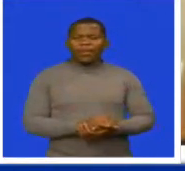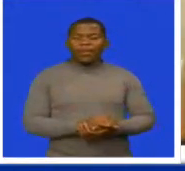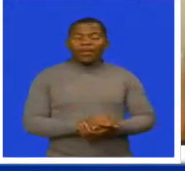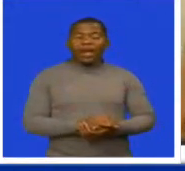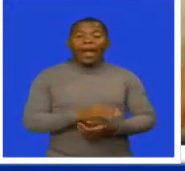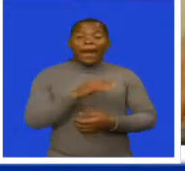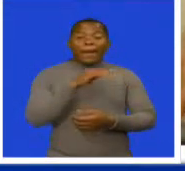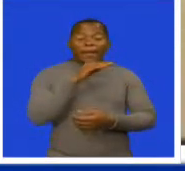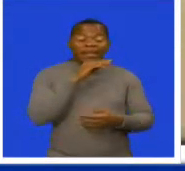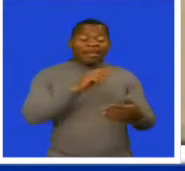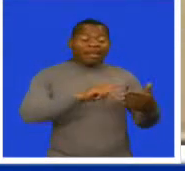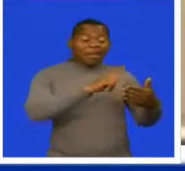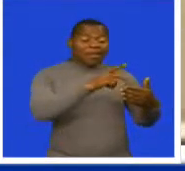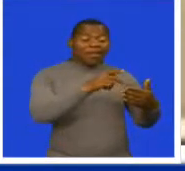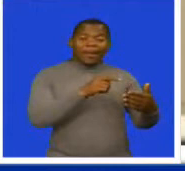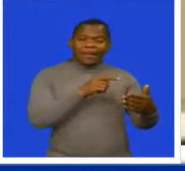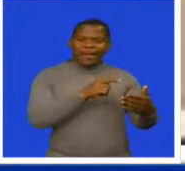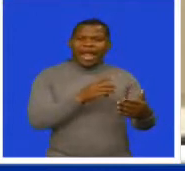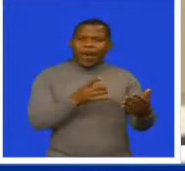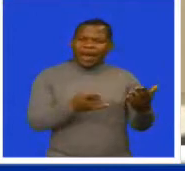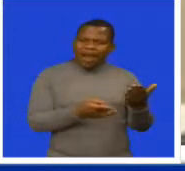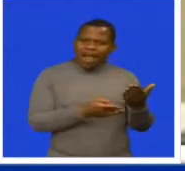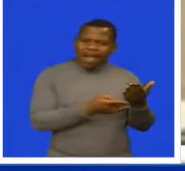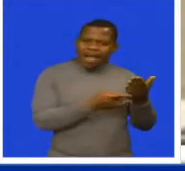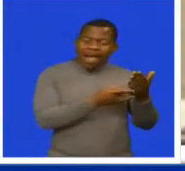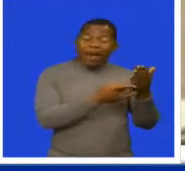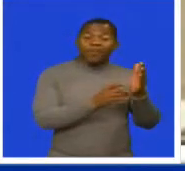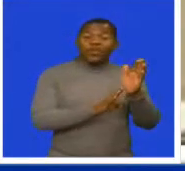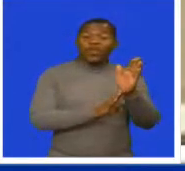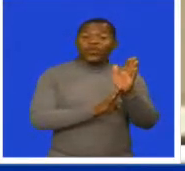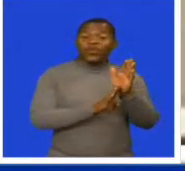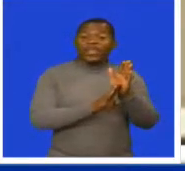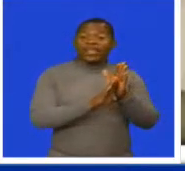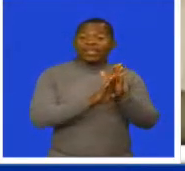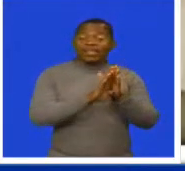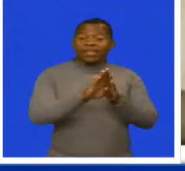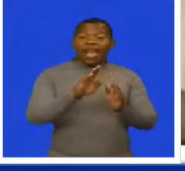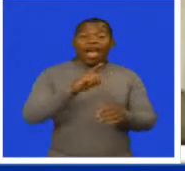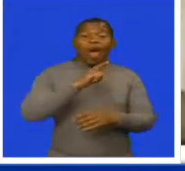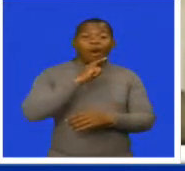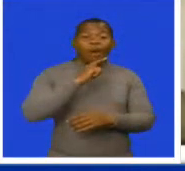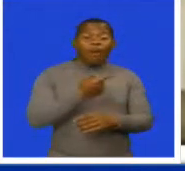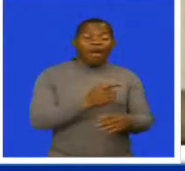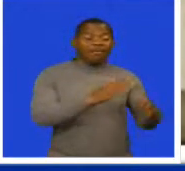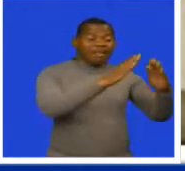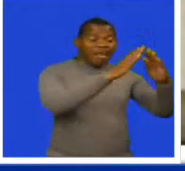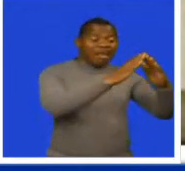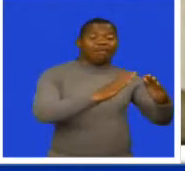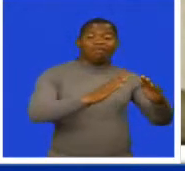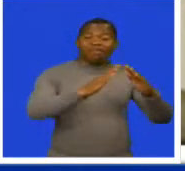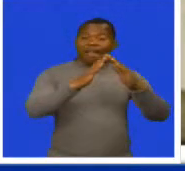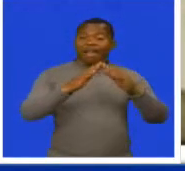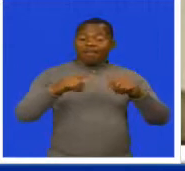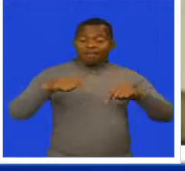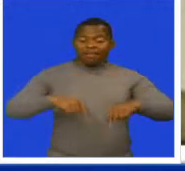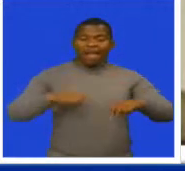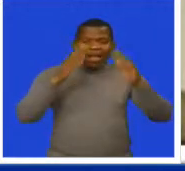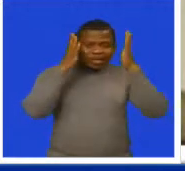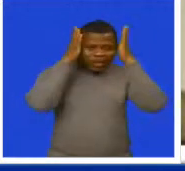basagcinile labo labaqondiswa timilo. TindzabaEmini kubika Temalanga Dlamini namuzi Mkhonda ezulwini.